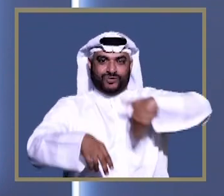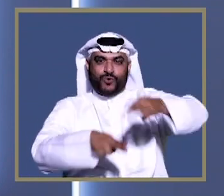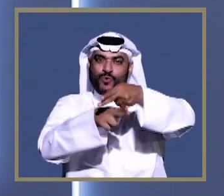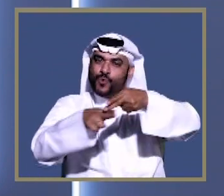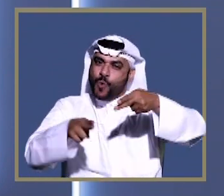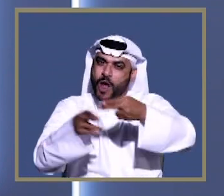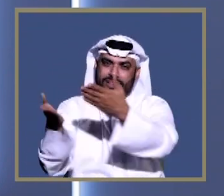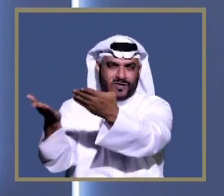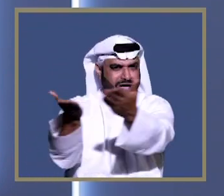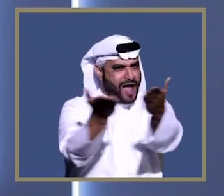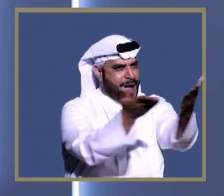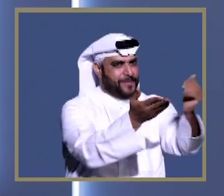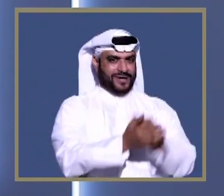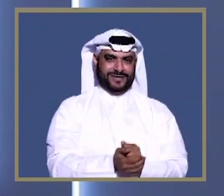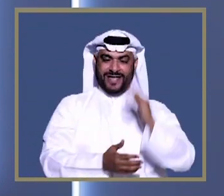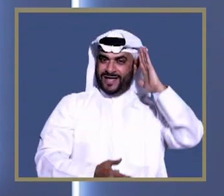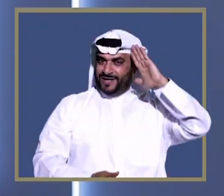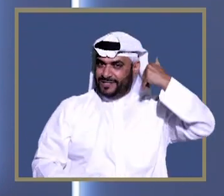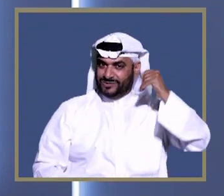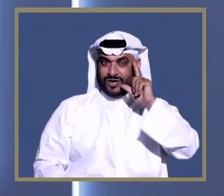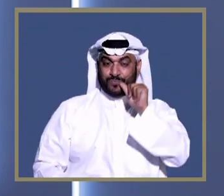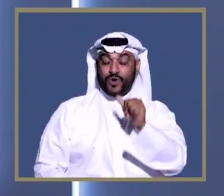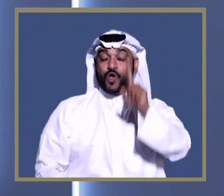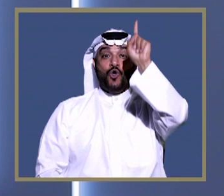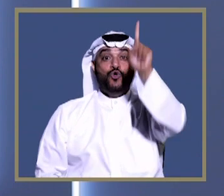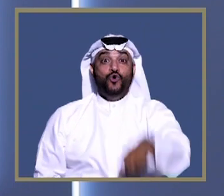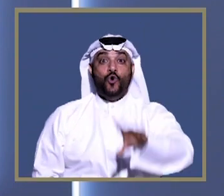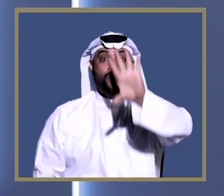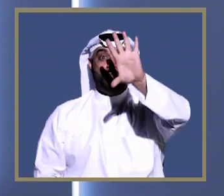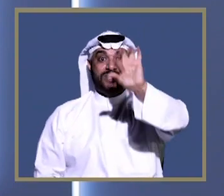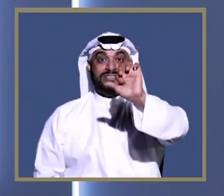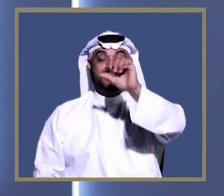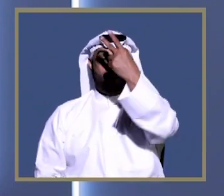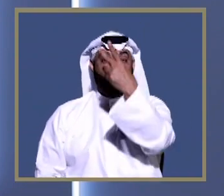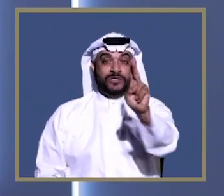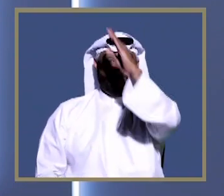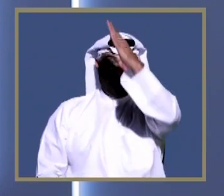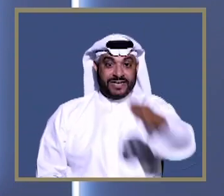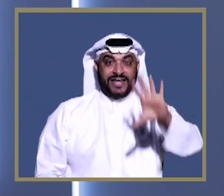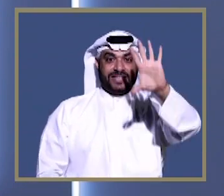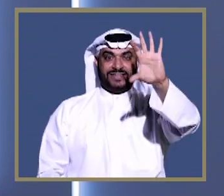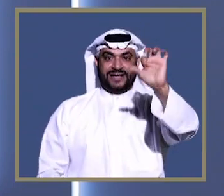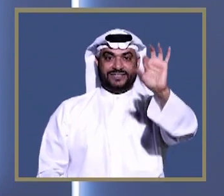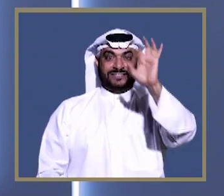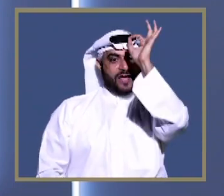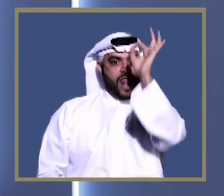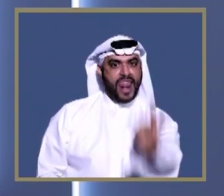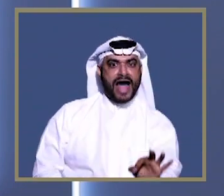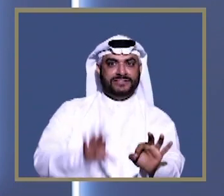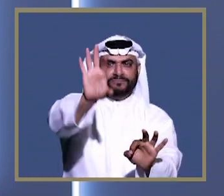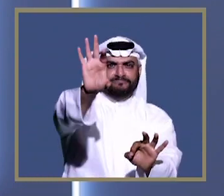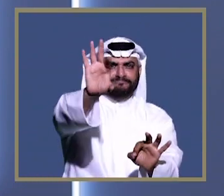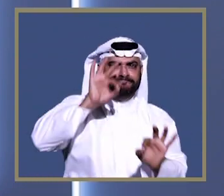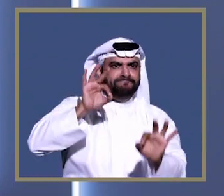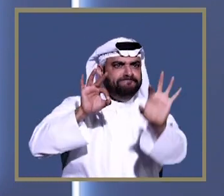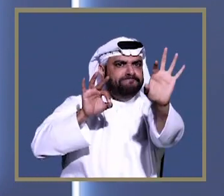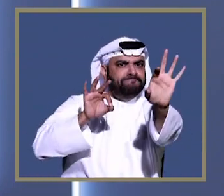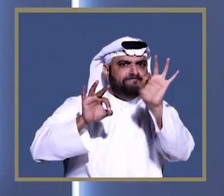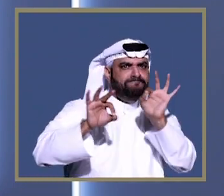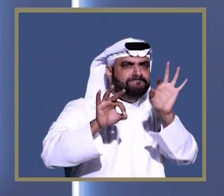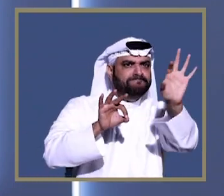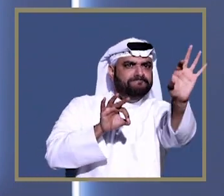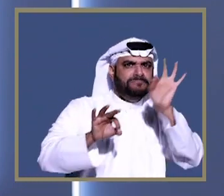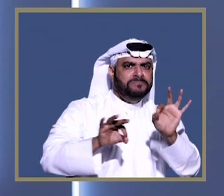الكويتي. إخواني وخواتي المواطنين، نبي يوم 29/9 نثبت بأن